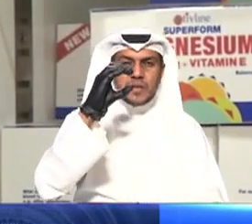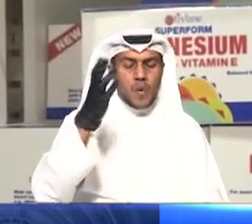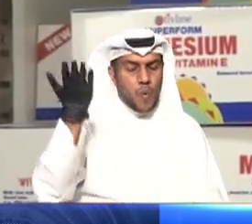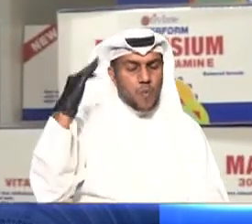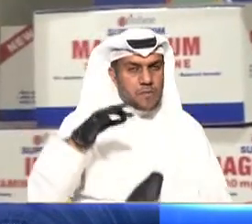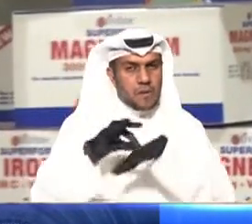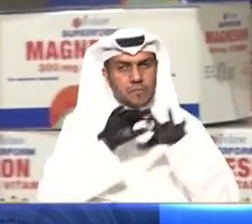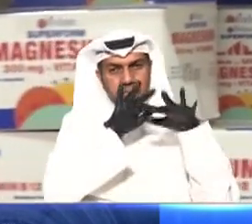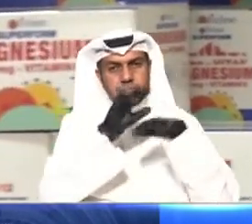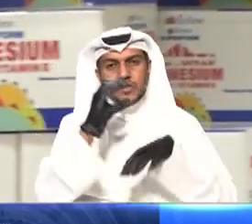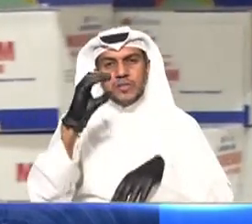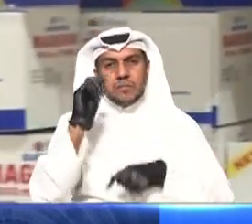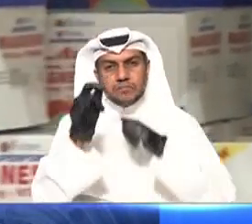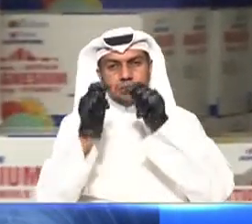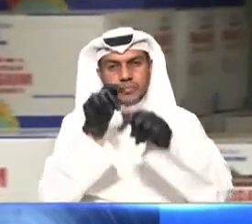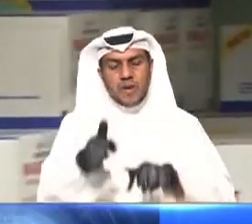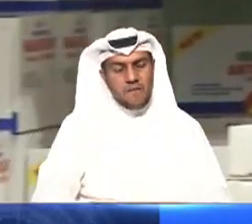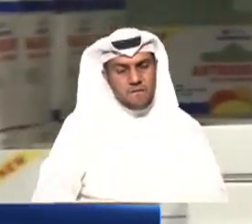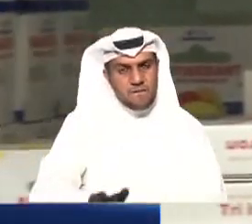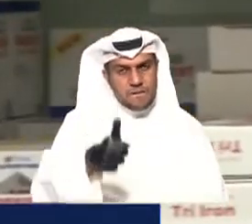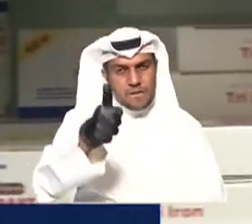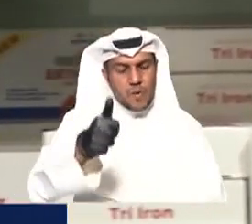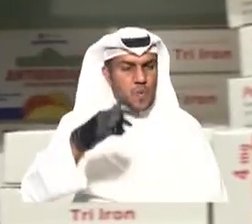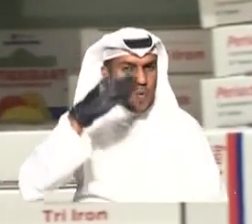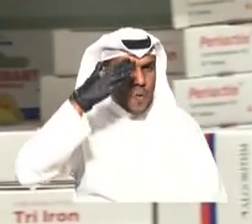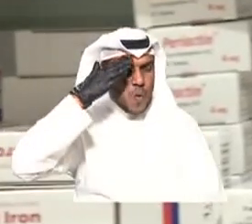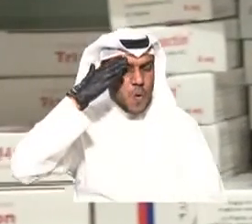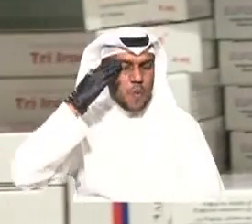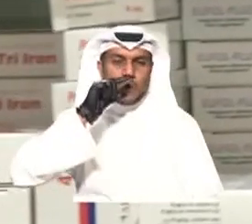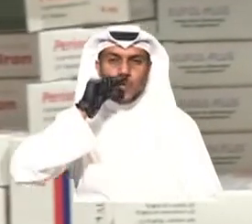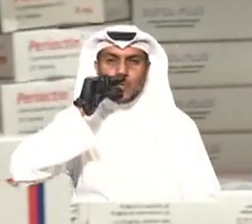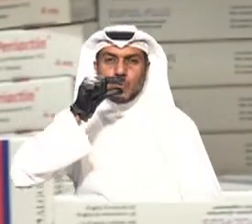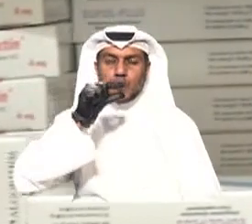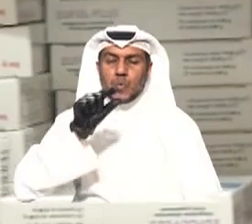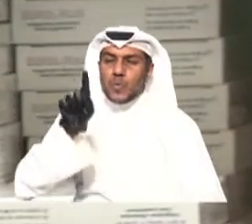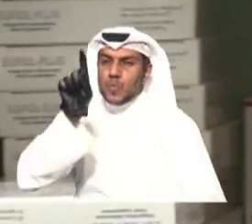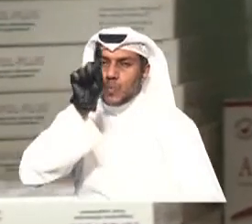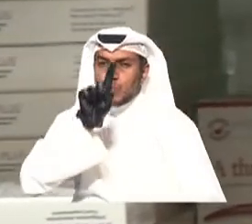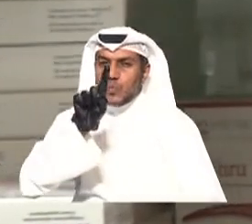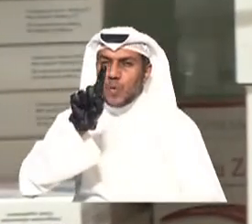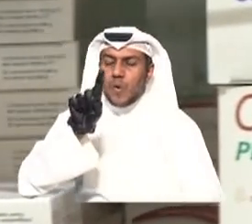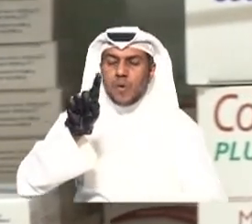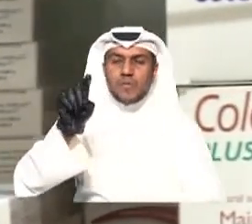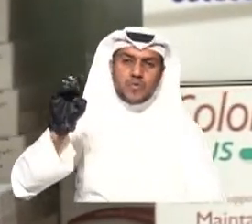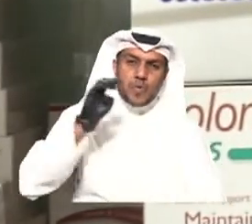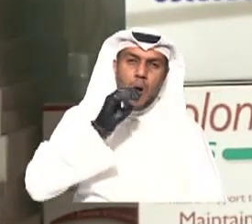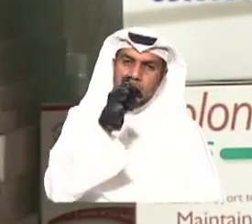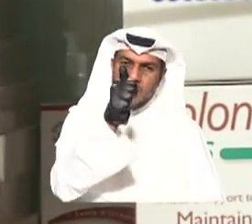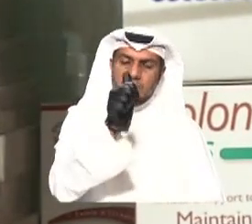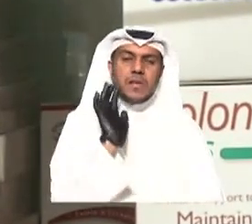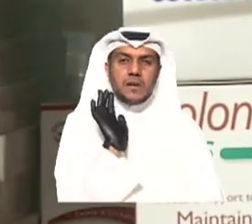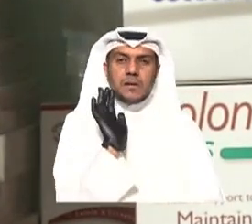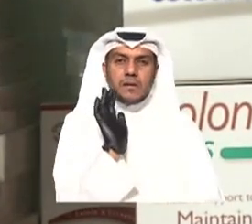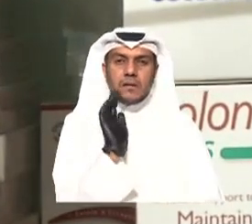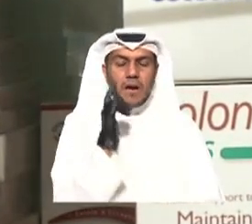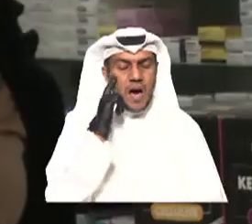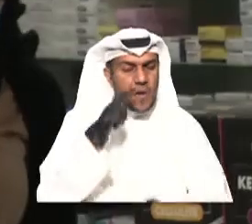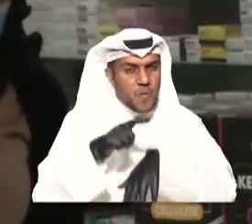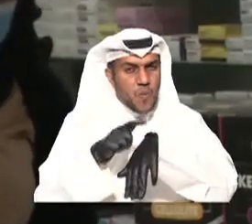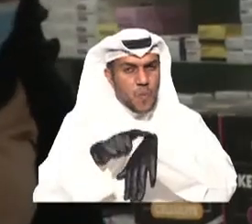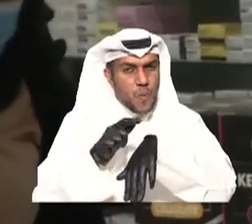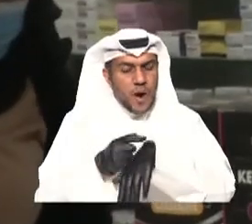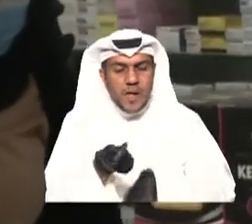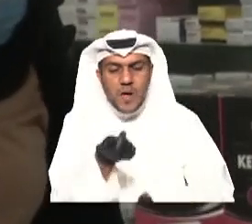أخيراً ينصح باستشارة الطبيب المختص قبل تناول أي مكمل غذائي ومعرفة الجرعة اللازمة والموعد